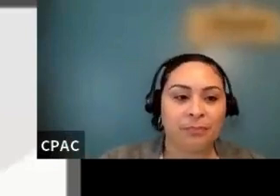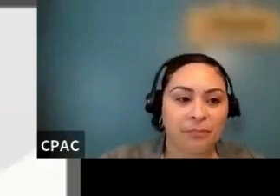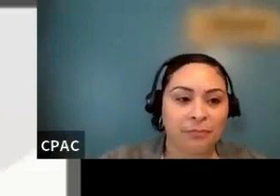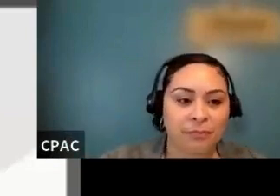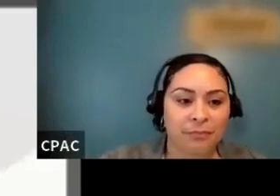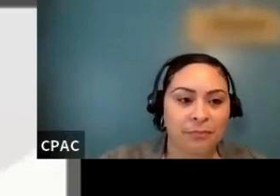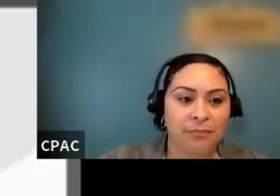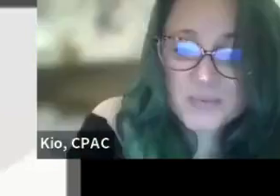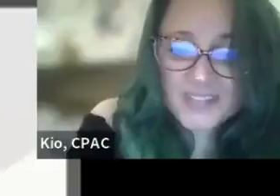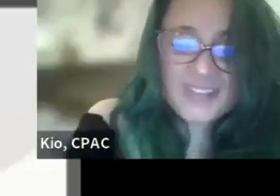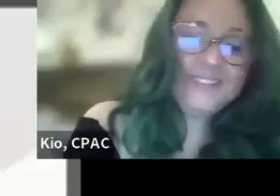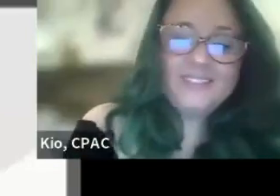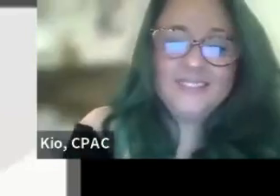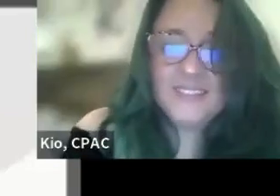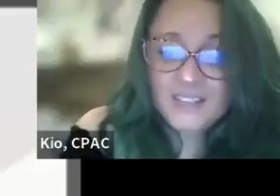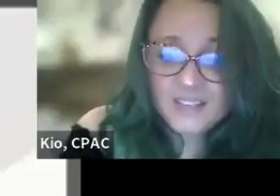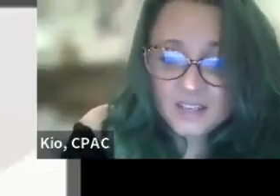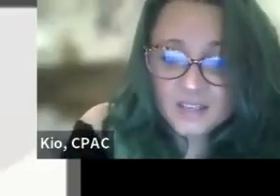我没有看到 lens，